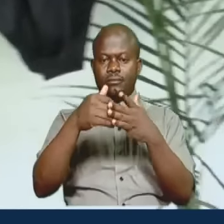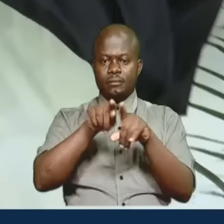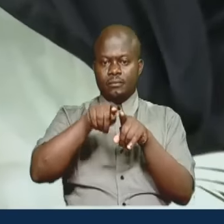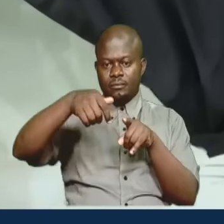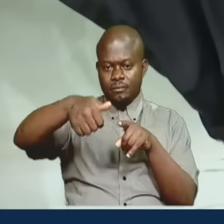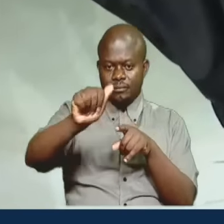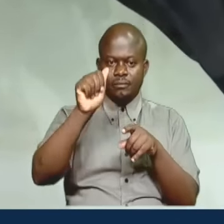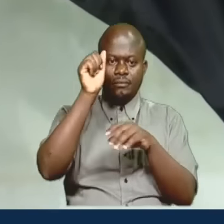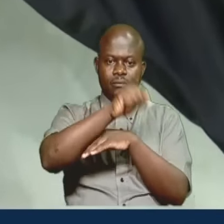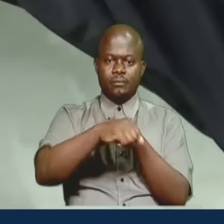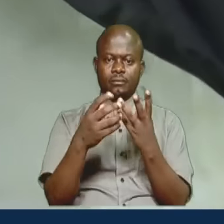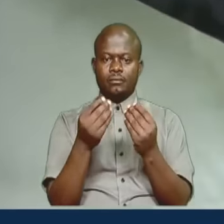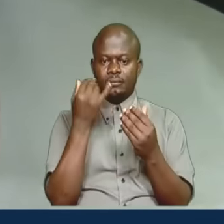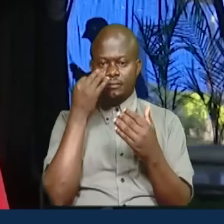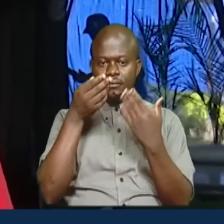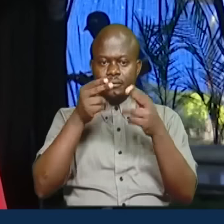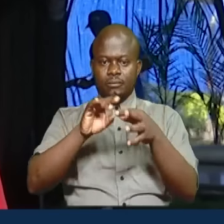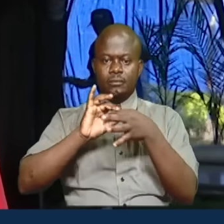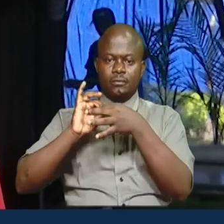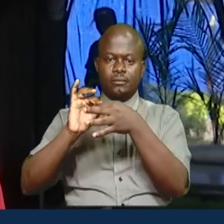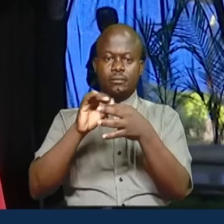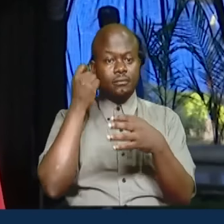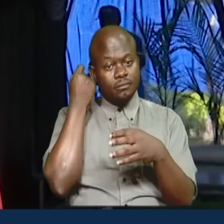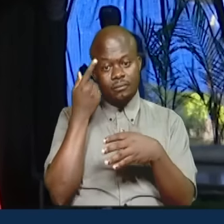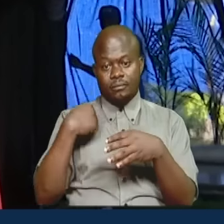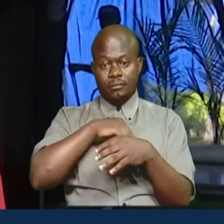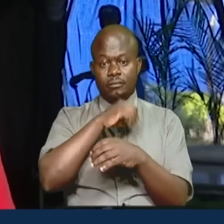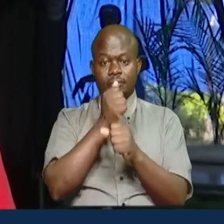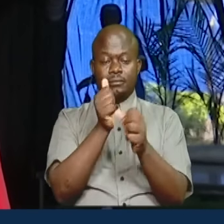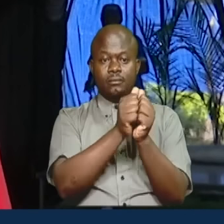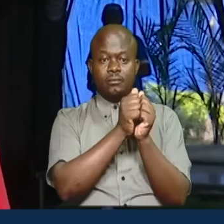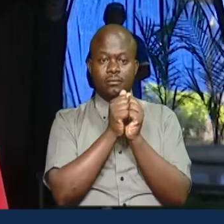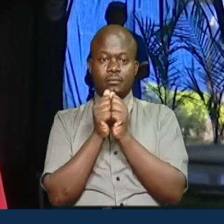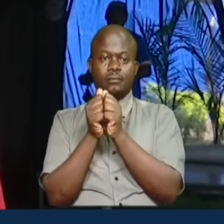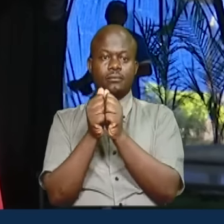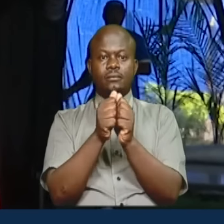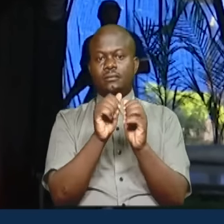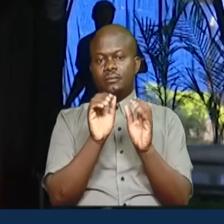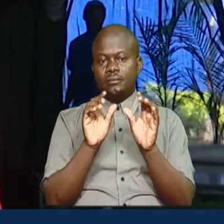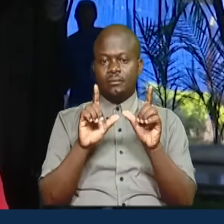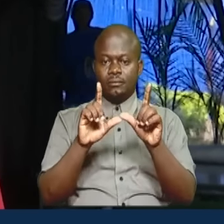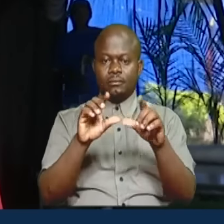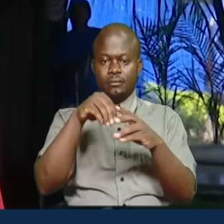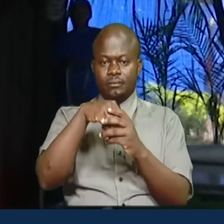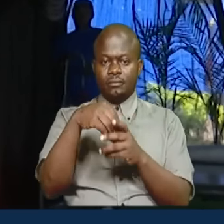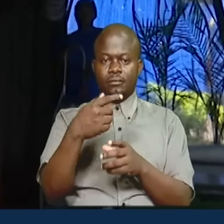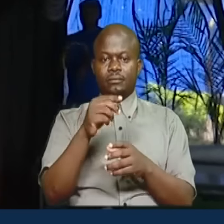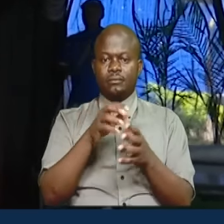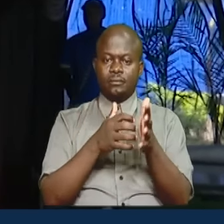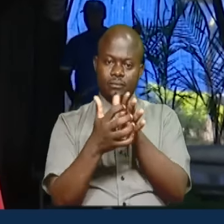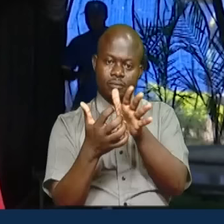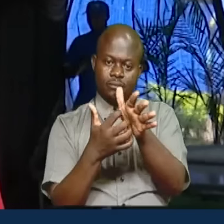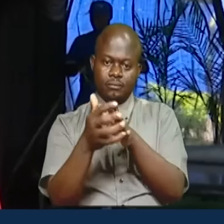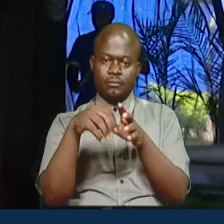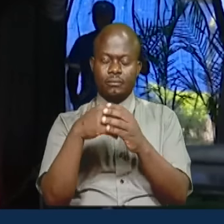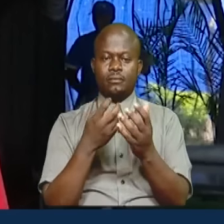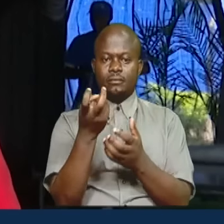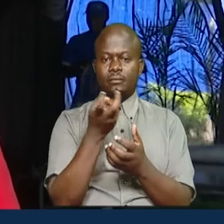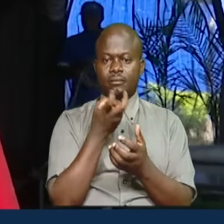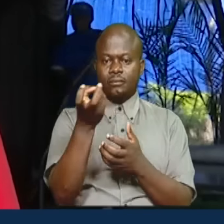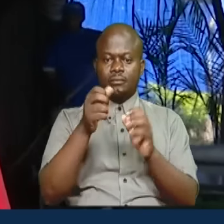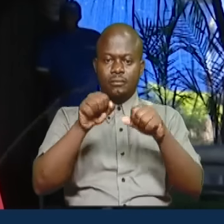birushaho koroha iyo habayeho ubufatanye. Urumva iyo turi gukora let's say decorations, haba harimo za printing, haba harimo transport,